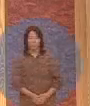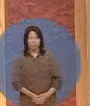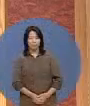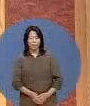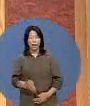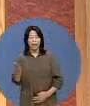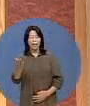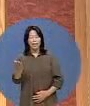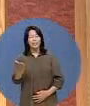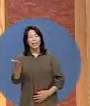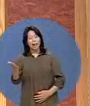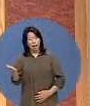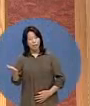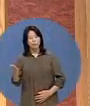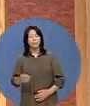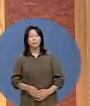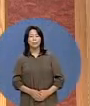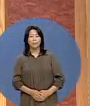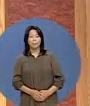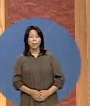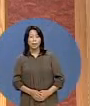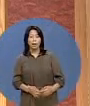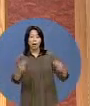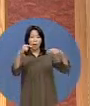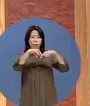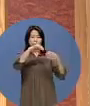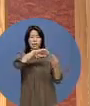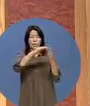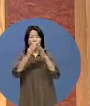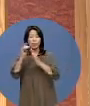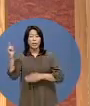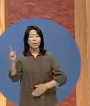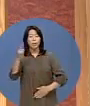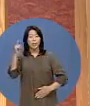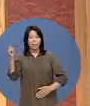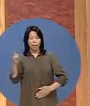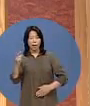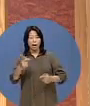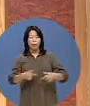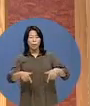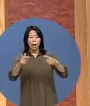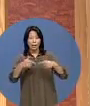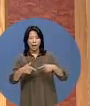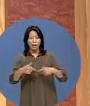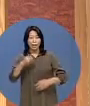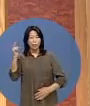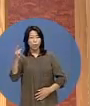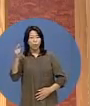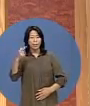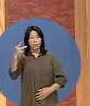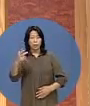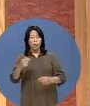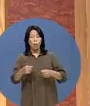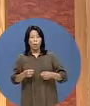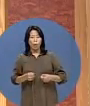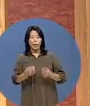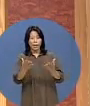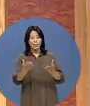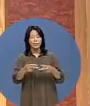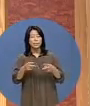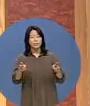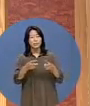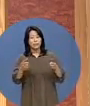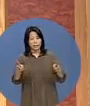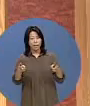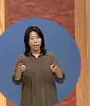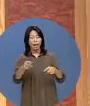いかがでしたか。このようにラブリータウン生駒では毎回生駒市のホットな話題を中心にお伝